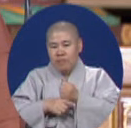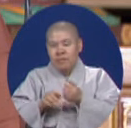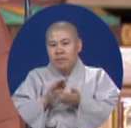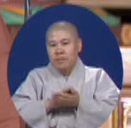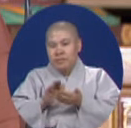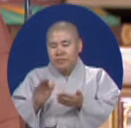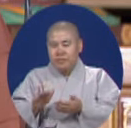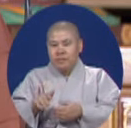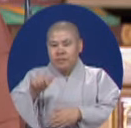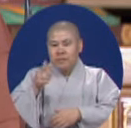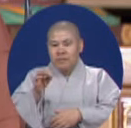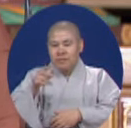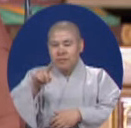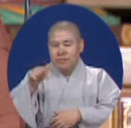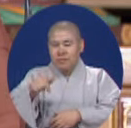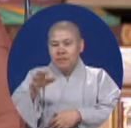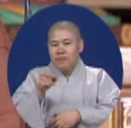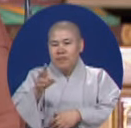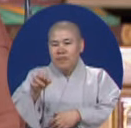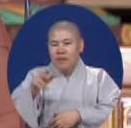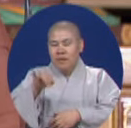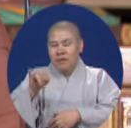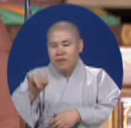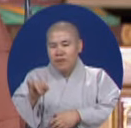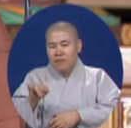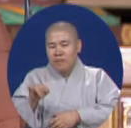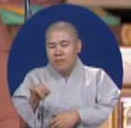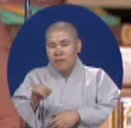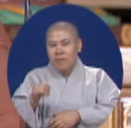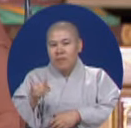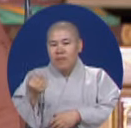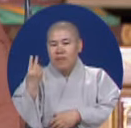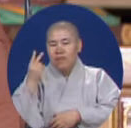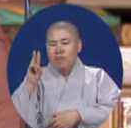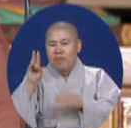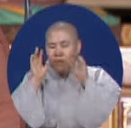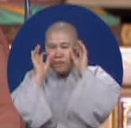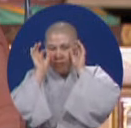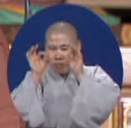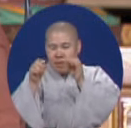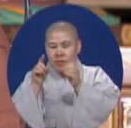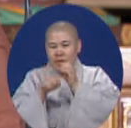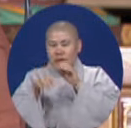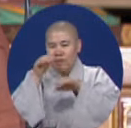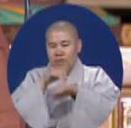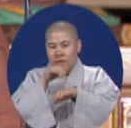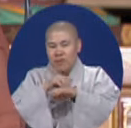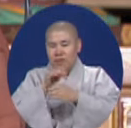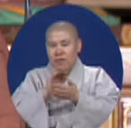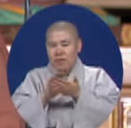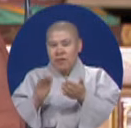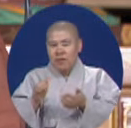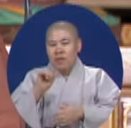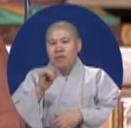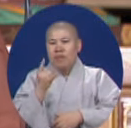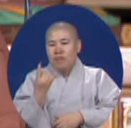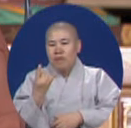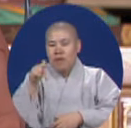그러면 그 공적영지를 돌아보는 것이 수행이에요. 그걸 해광반조라고